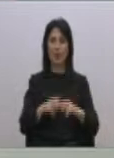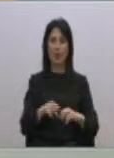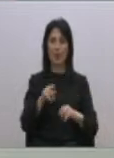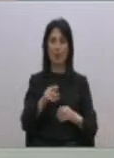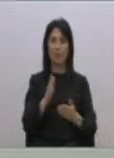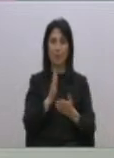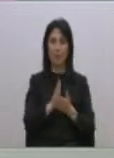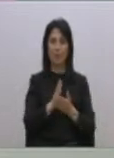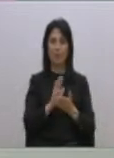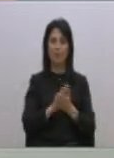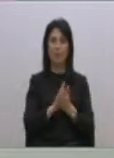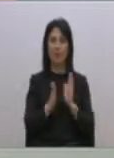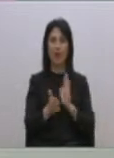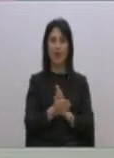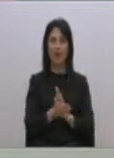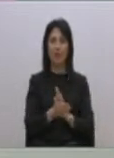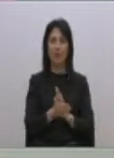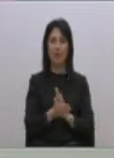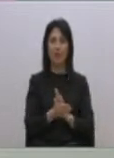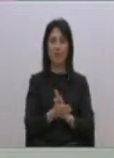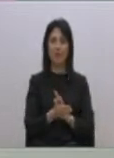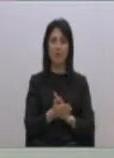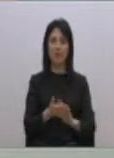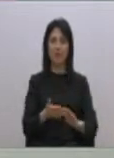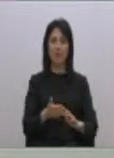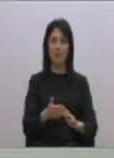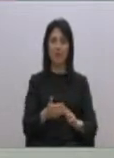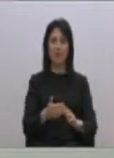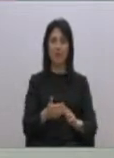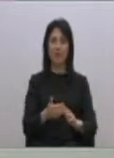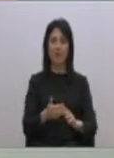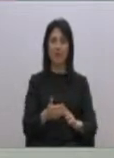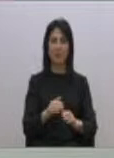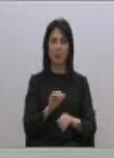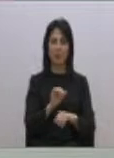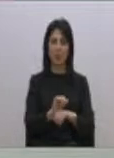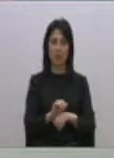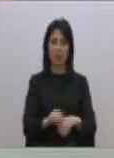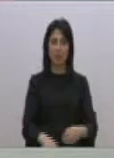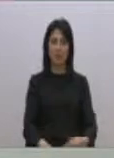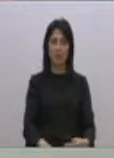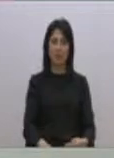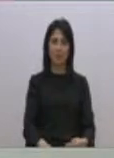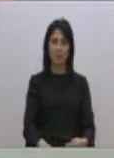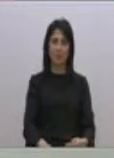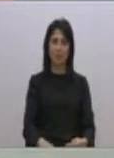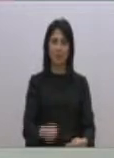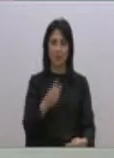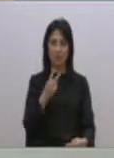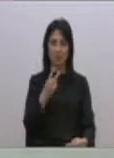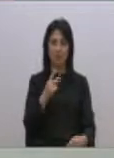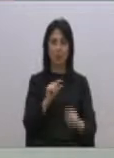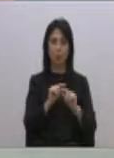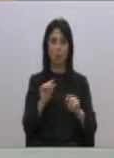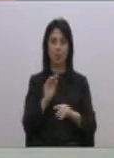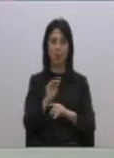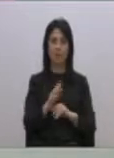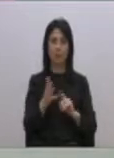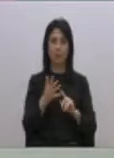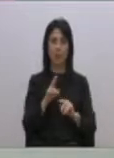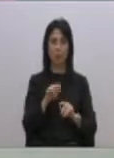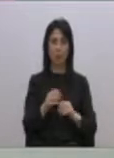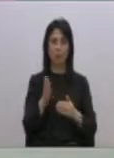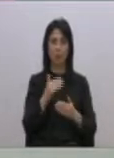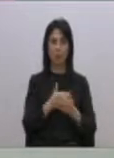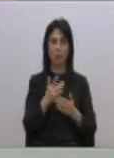să-ți gulivadis. Dinevar cerdeva. მეთორმეტე მოხდა აგრეთვე დაემატა მეხუთე პუნქტი